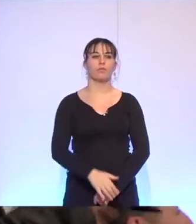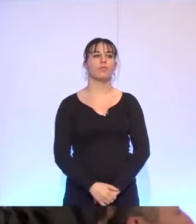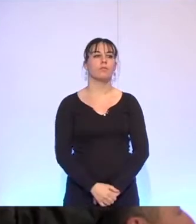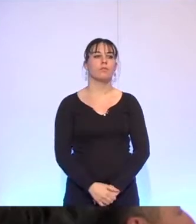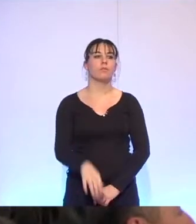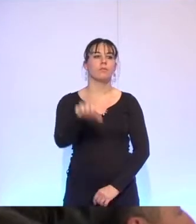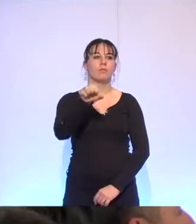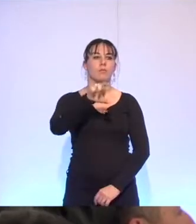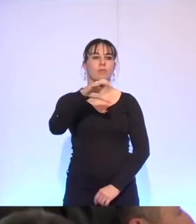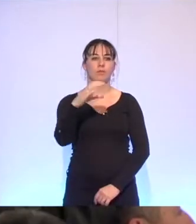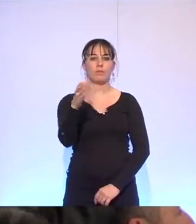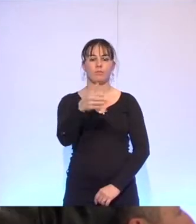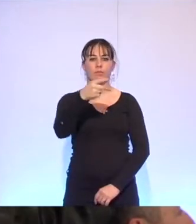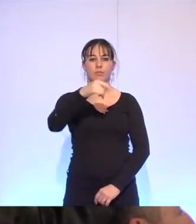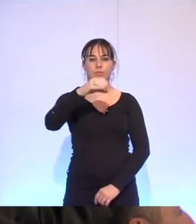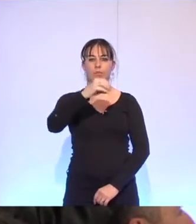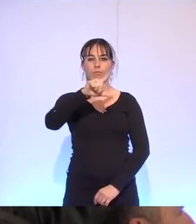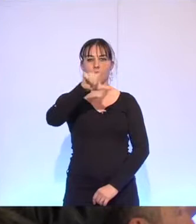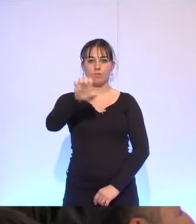Éric Piolle.